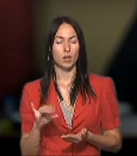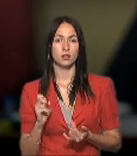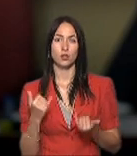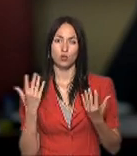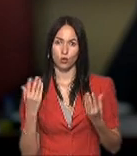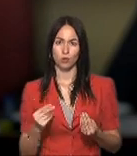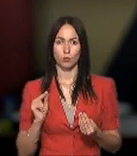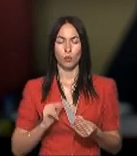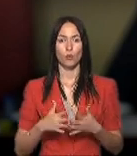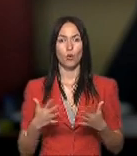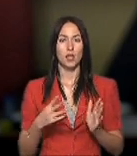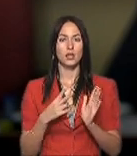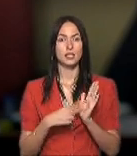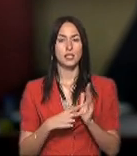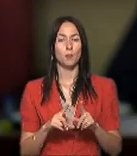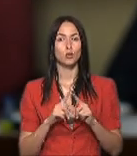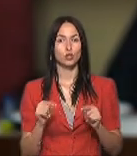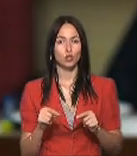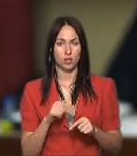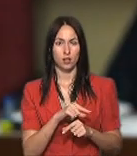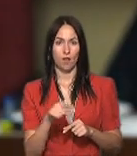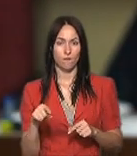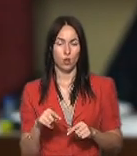функціонує понад 7 шкіл.